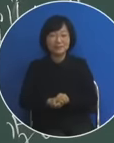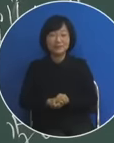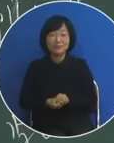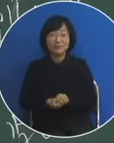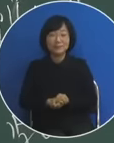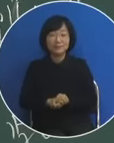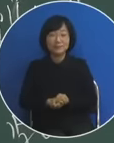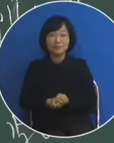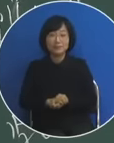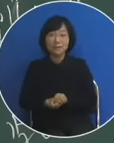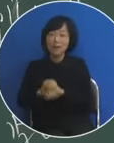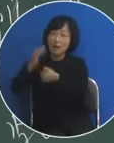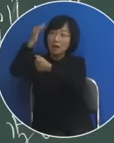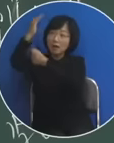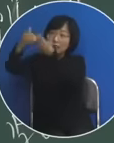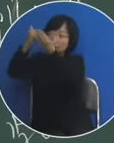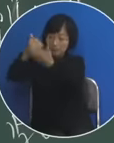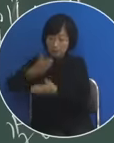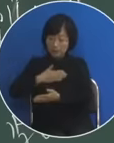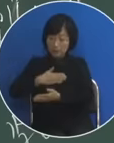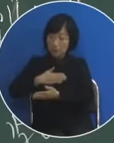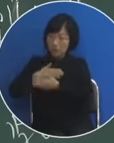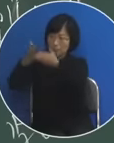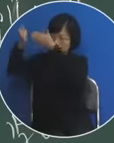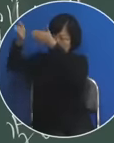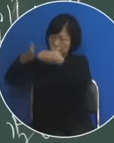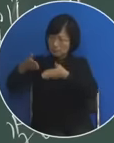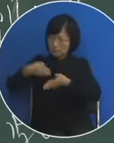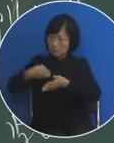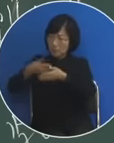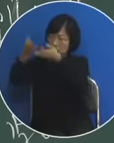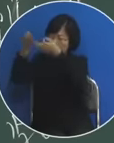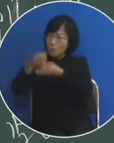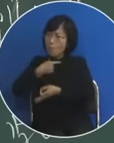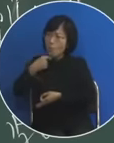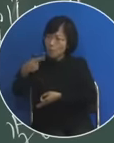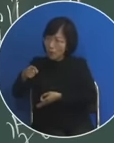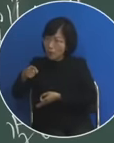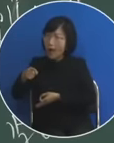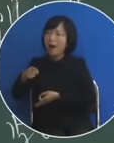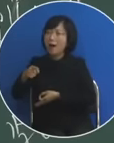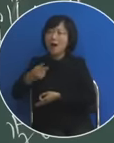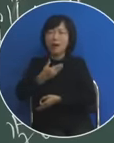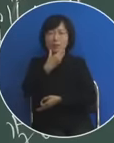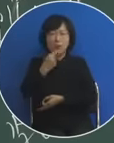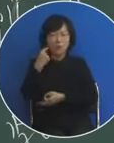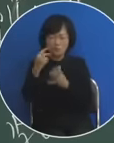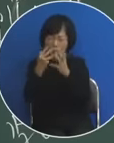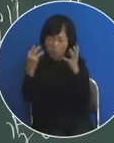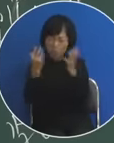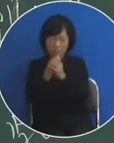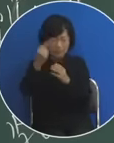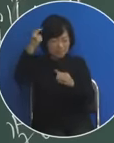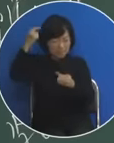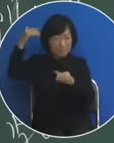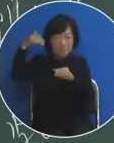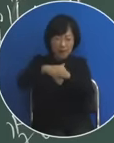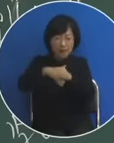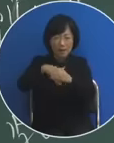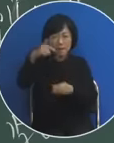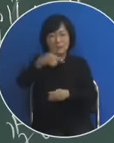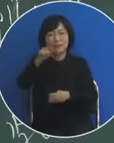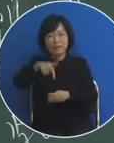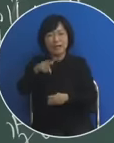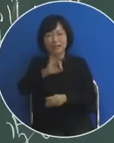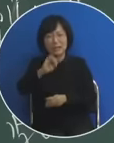완전히 복음으로 각인되고 하나님이 원하시는 거예요. And so if you know that you see God's absolute goal and God's personal goal for you to be completely imprinted with the correct gospel. 우리는 막